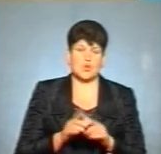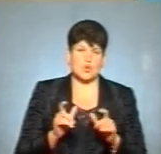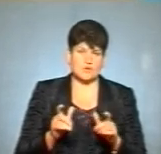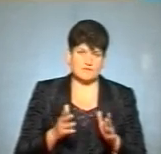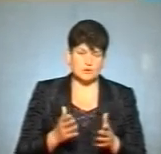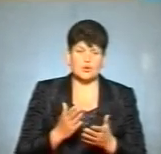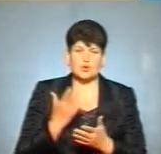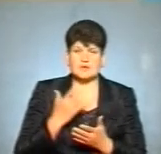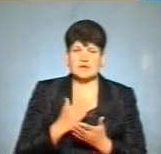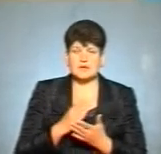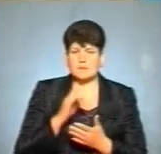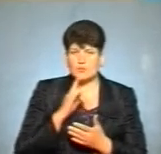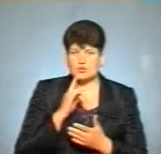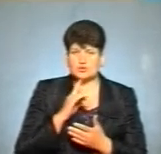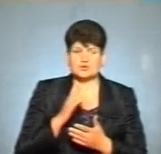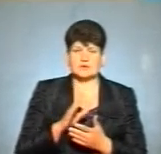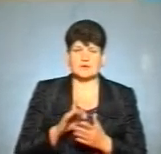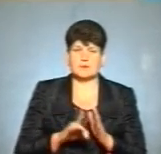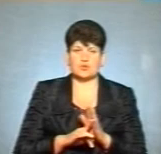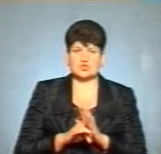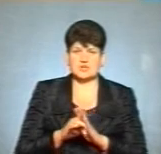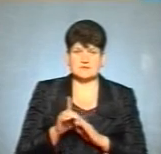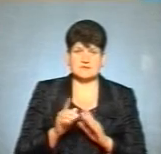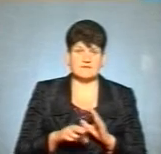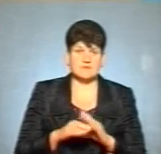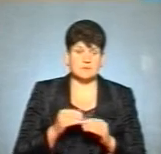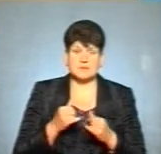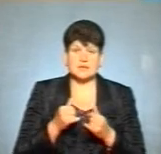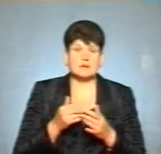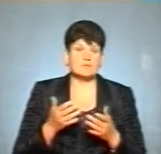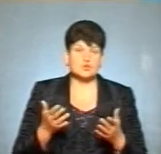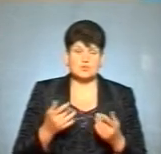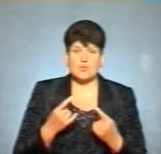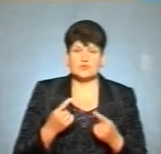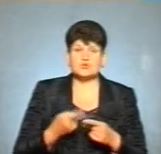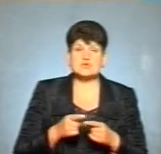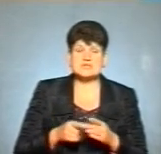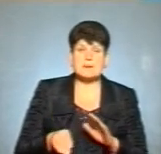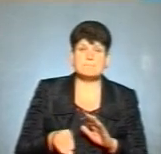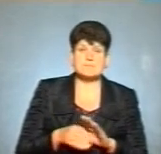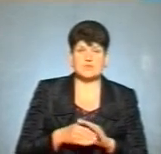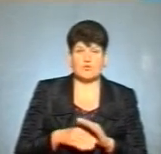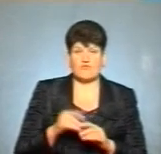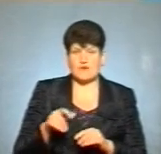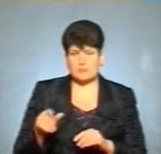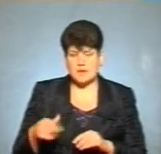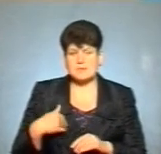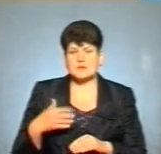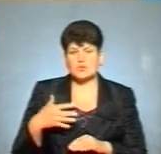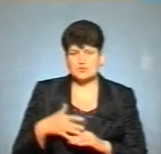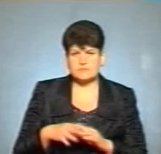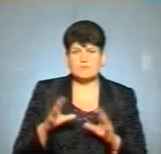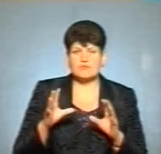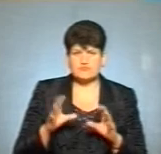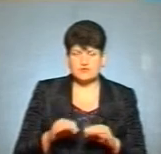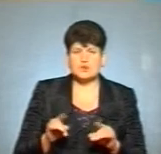є отака, поки ще не стартував виборчий процес, тобто ми не можемо, скажімо так, говорити, що це є підкуп виборців, так, але ми розуміємо вже, чому